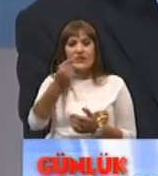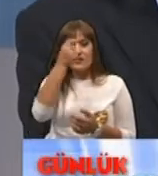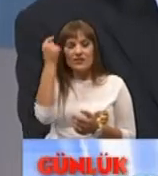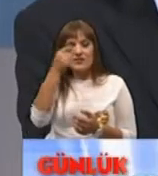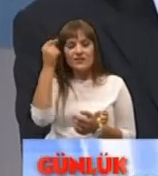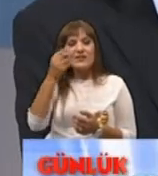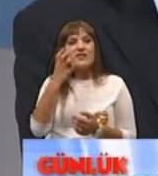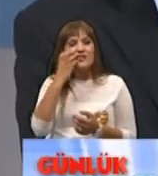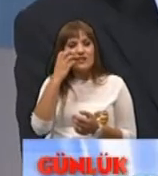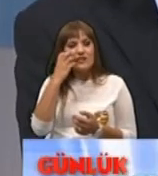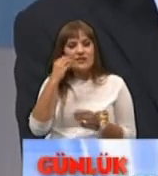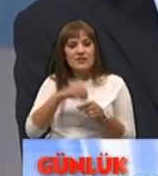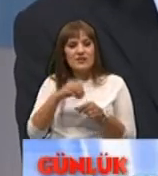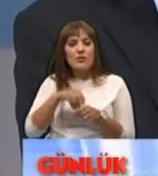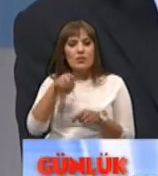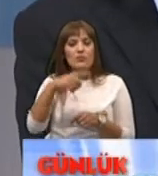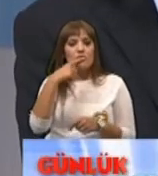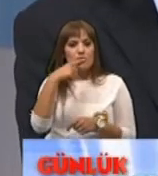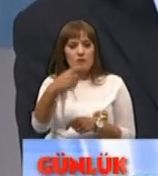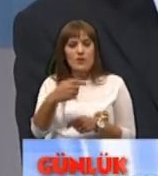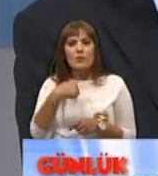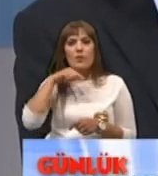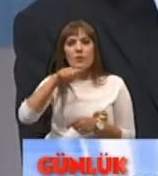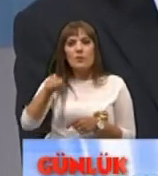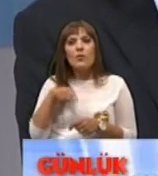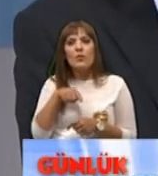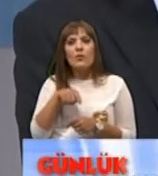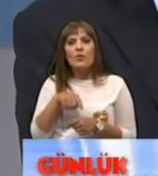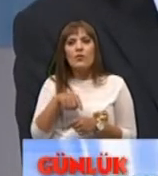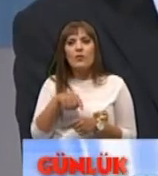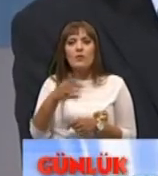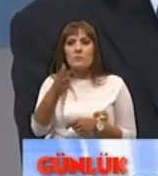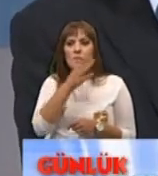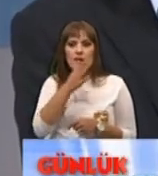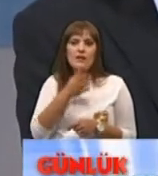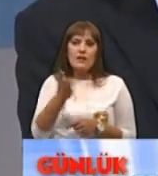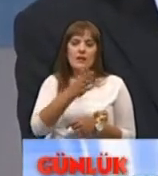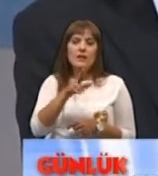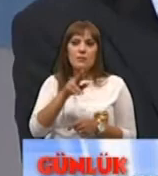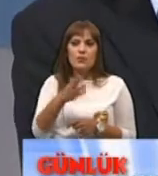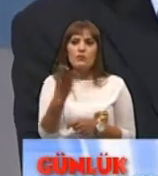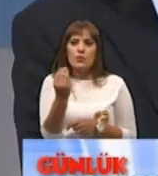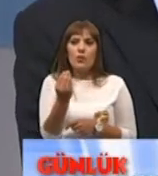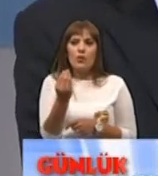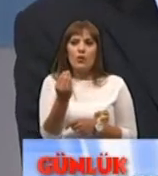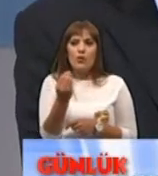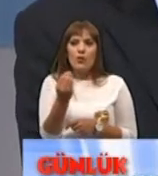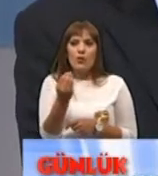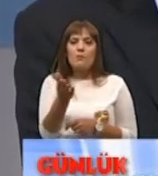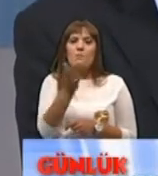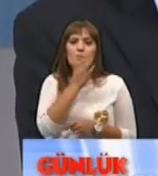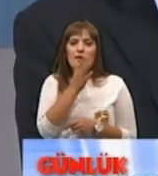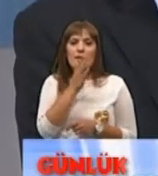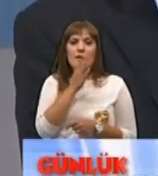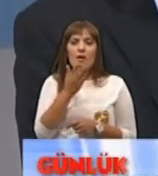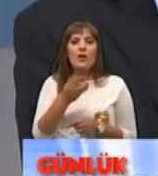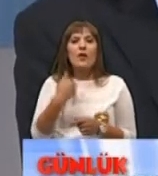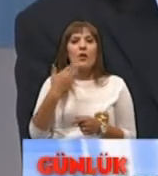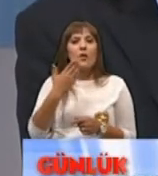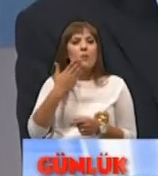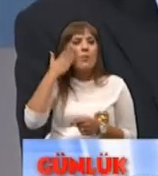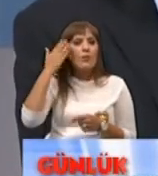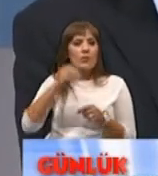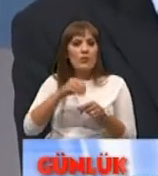çizgileri veya kırışıklıkları aslında söyleyeyim ben size. Bunları bildiğimiz gibi çok bilinen işte botulinum